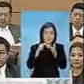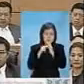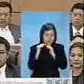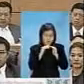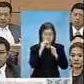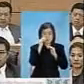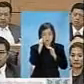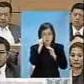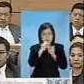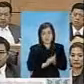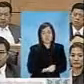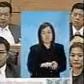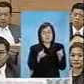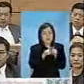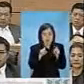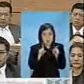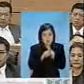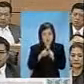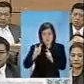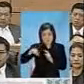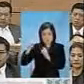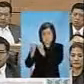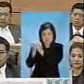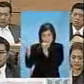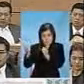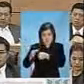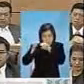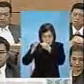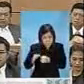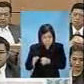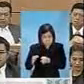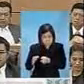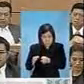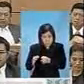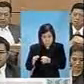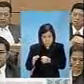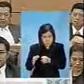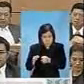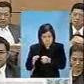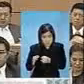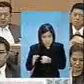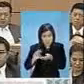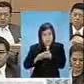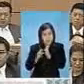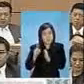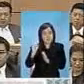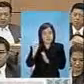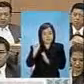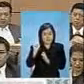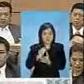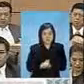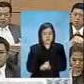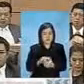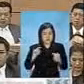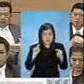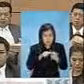เพียงว่าถ้าเอาแบบที่ศาลรัฐธรรมนูญตีความเนี่ยมันจะเป็นการตัดสิทธิ์สำนักง